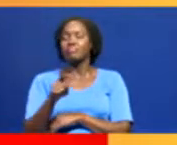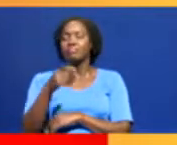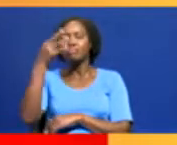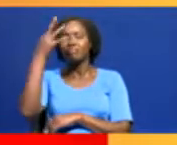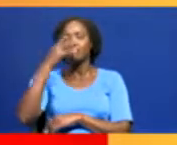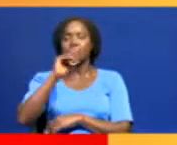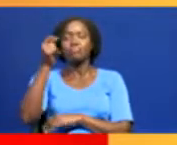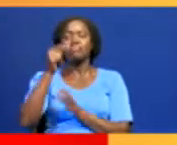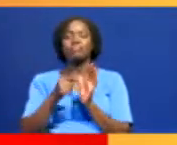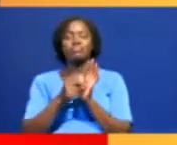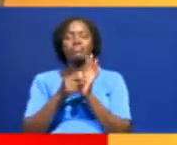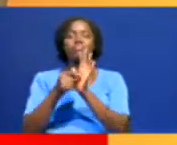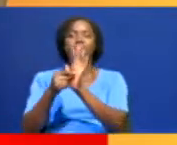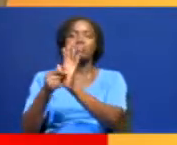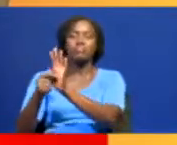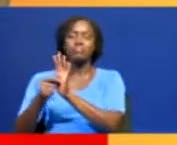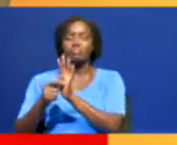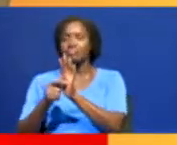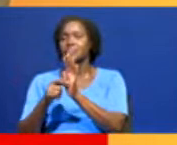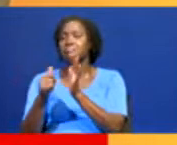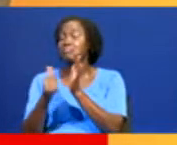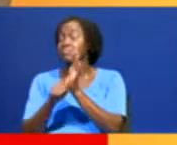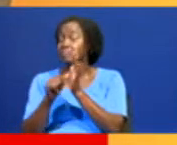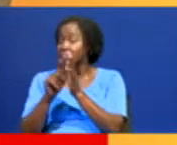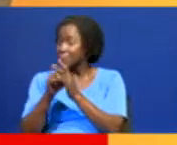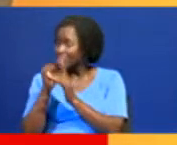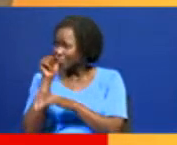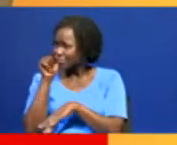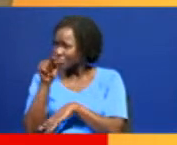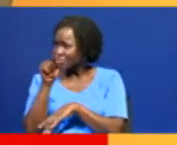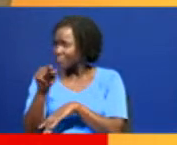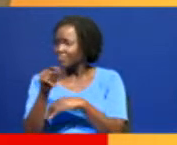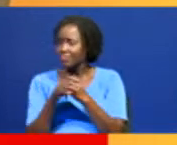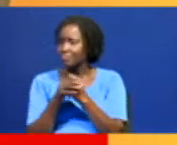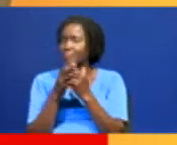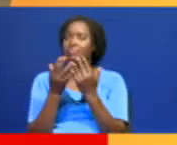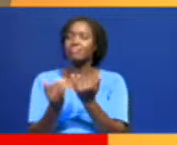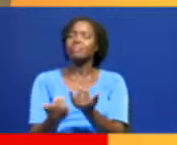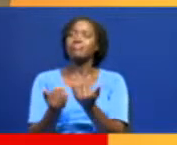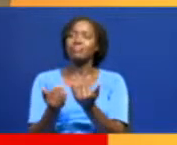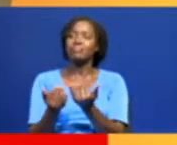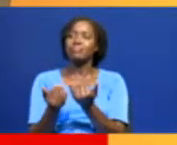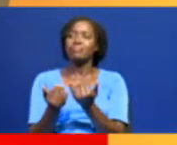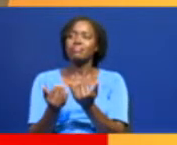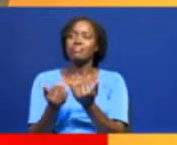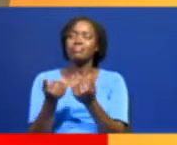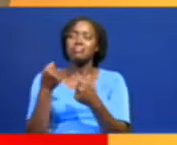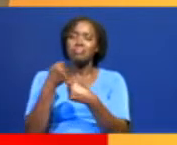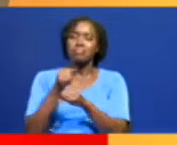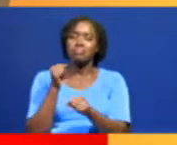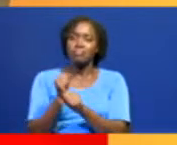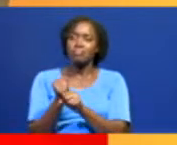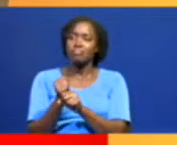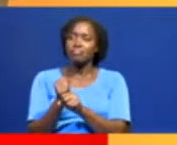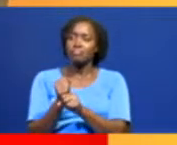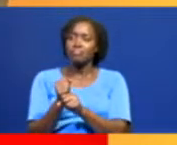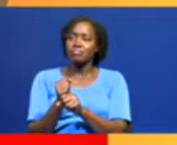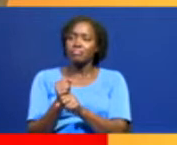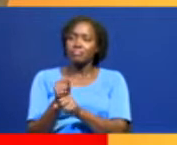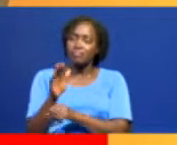Kenya nzima. Shida ilianzia pale kwamba sasa tumetengeneza zile zinaitwa